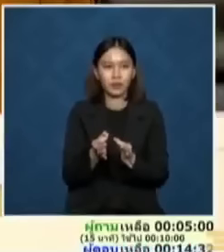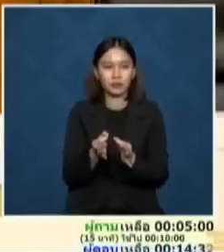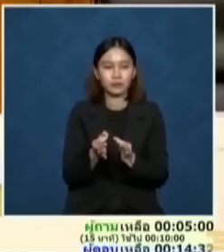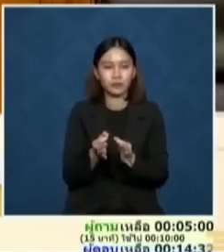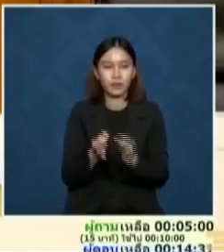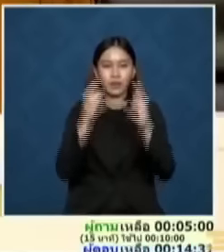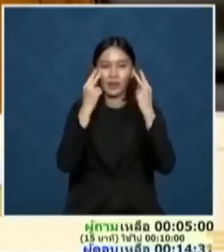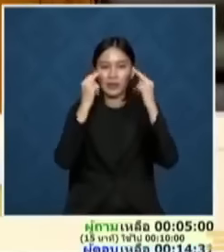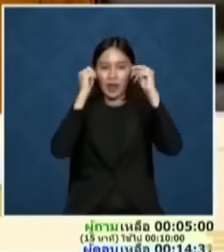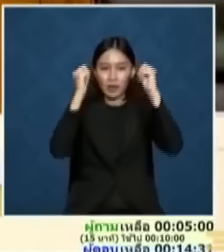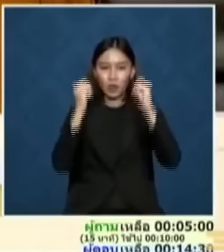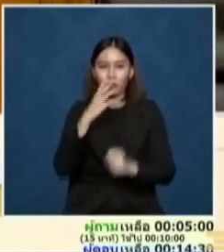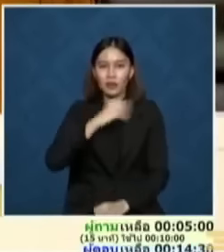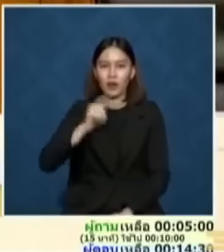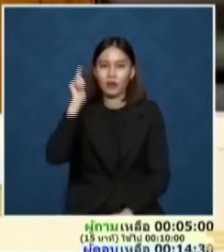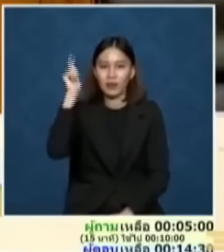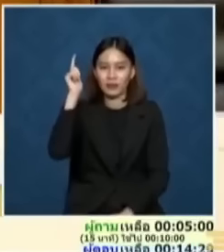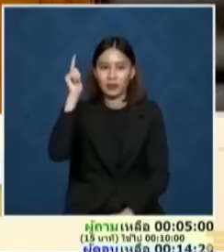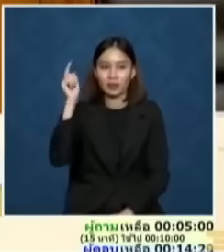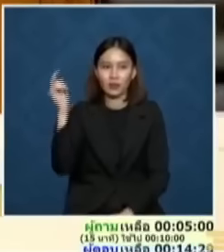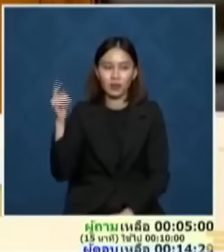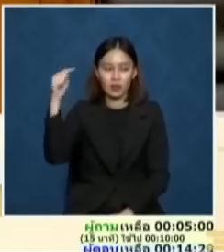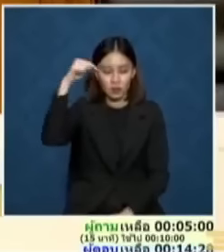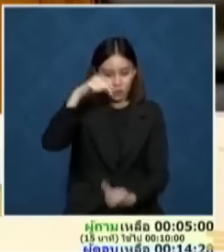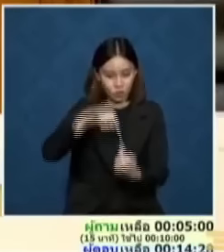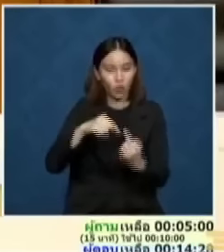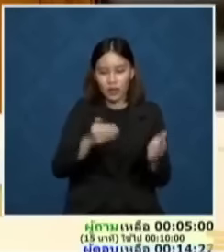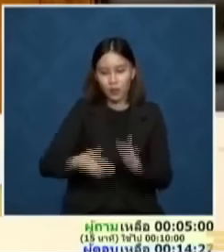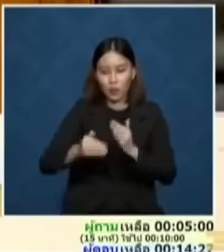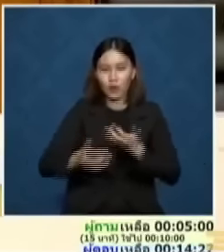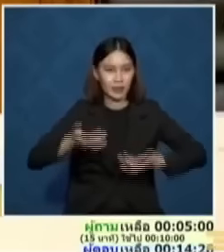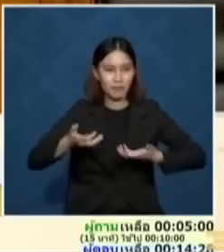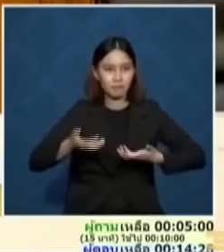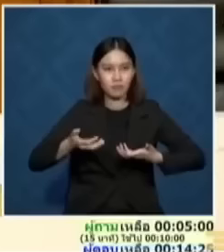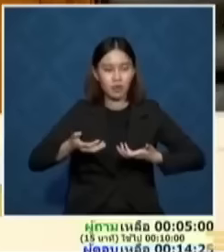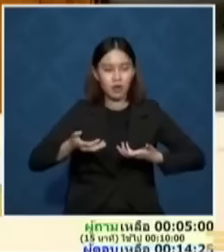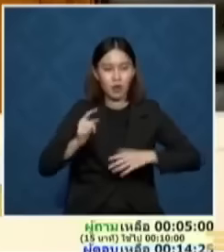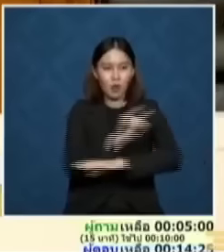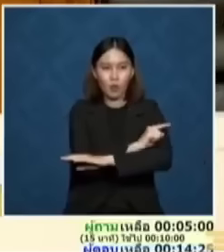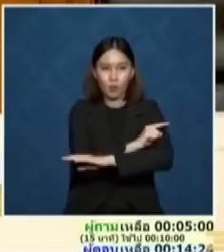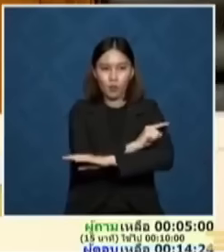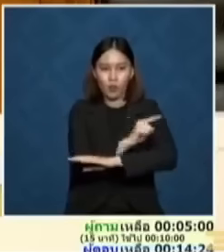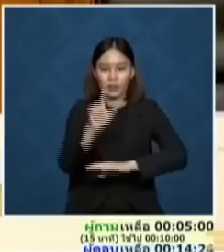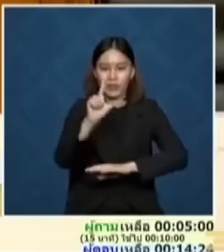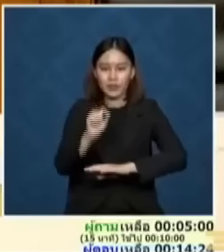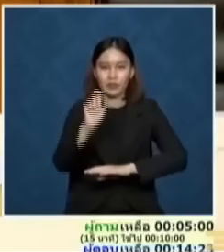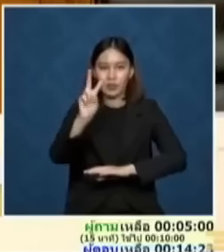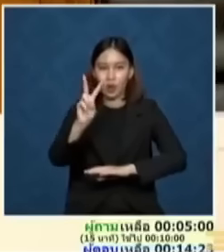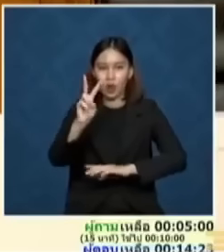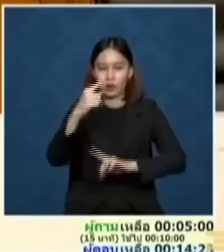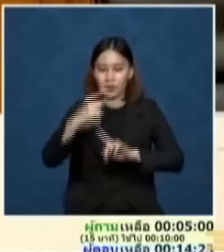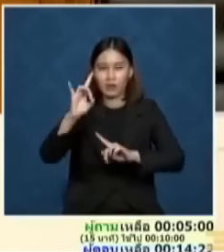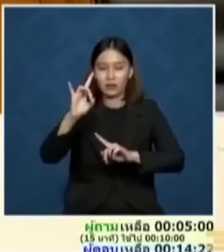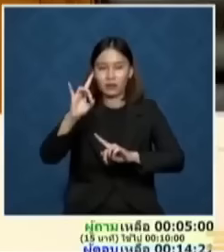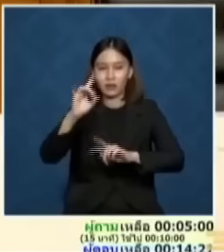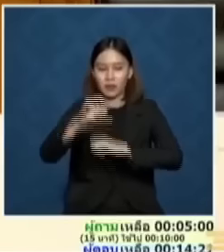ที่มีคนอื่นๆอยู่ด้วย เป็นห้องรวมอ่ะ แล้วก็ตามกฎกระทรวงที่ส่งตัวผู้ต้องขังไปรักษาตัวนอกเรือนจำเนี่ยเข